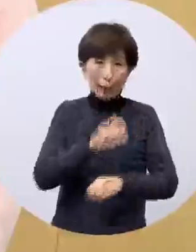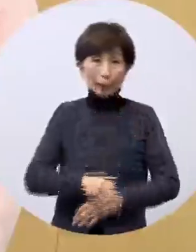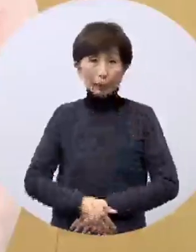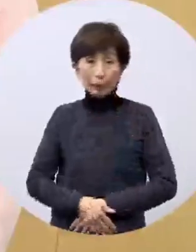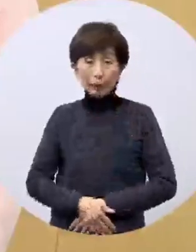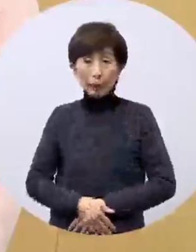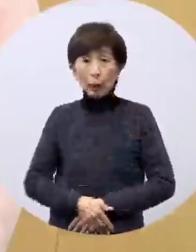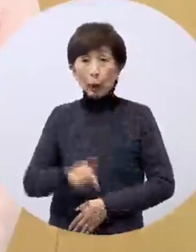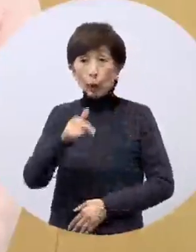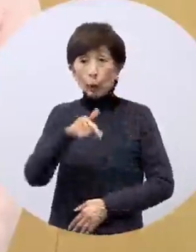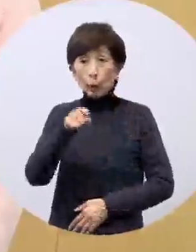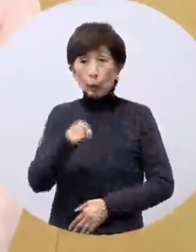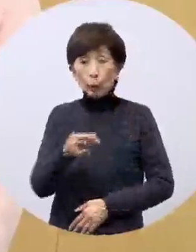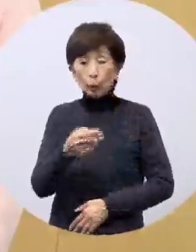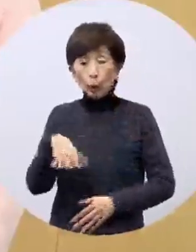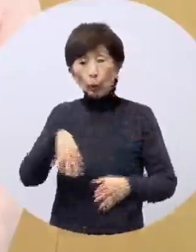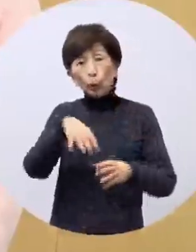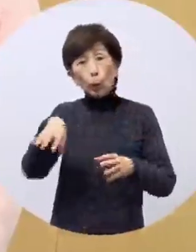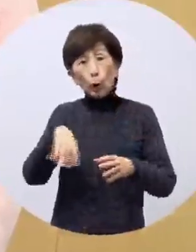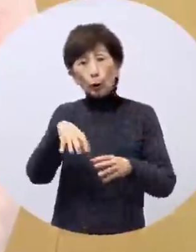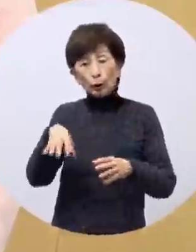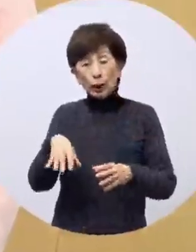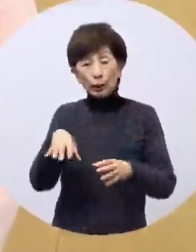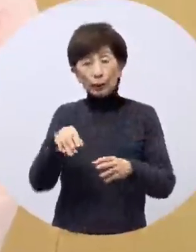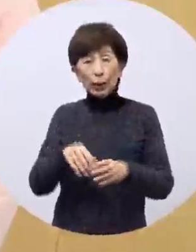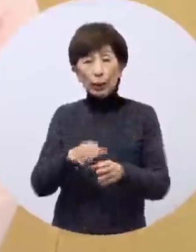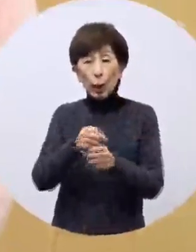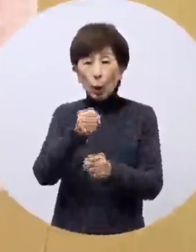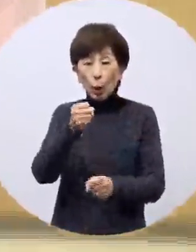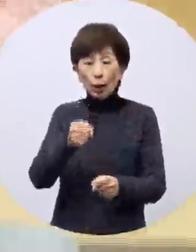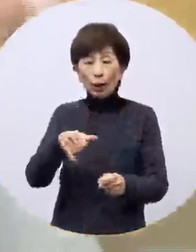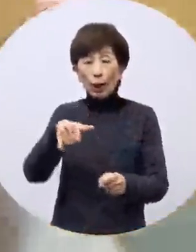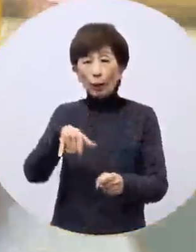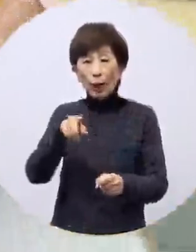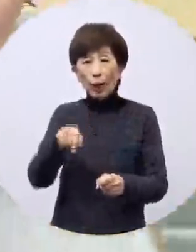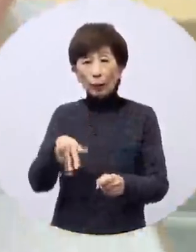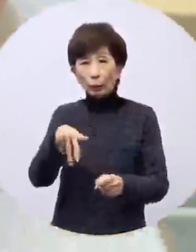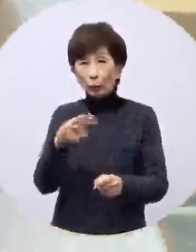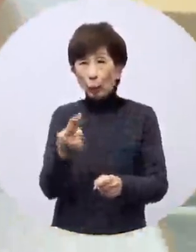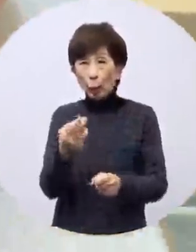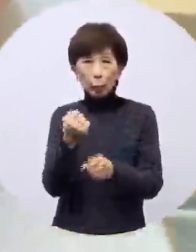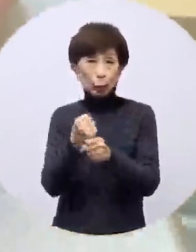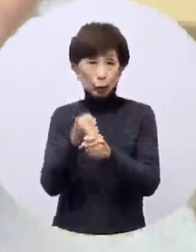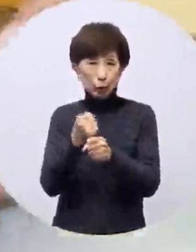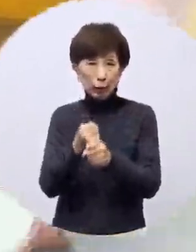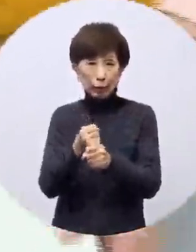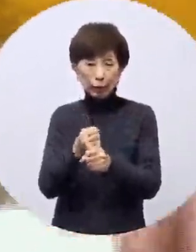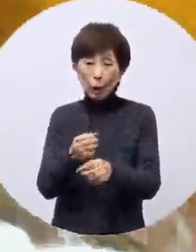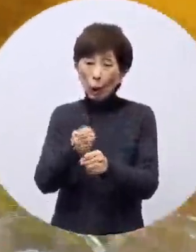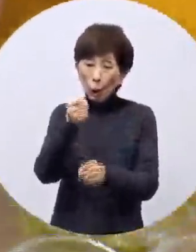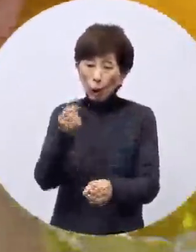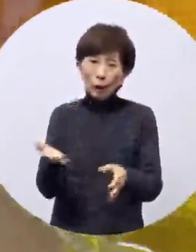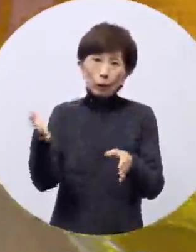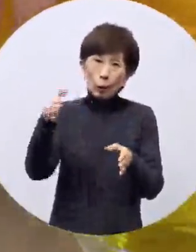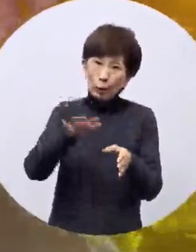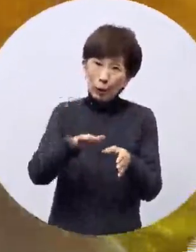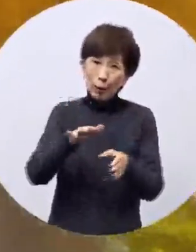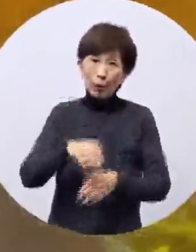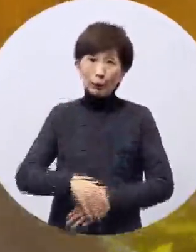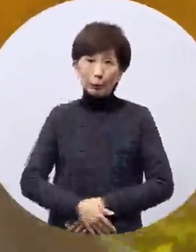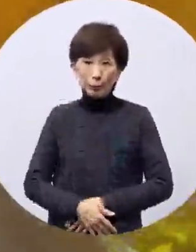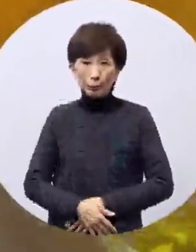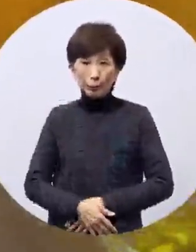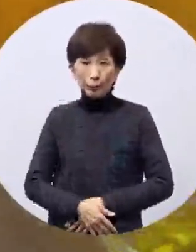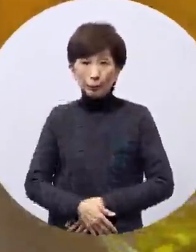次にフードプロセッサーでほうれん草のペーストを作っていきます。 はい、 まず最初にほうれん草を入れます。